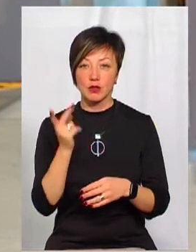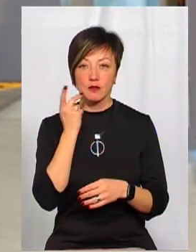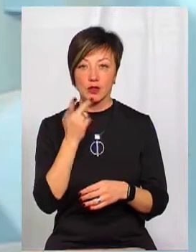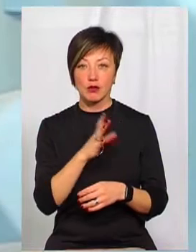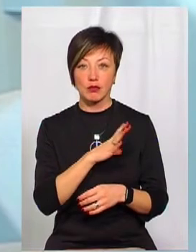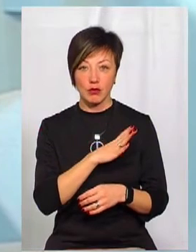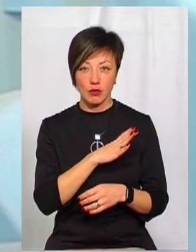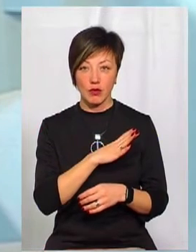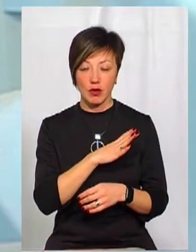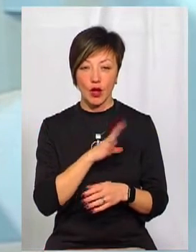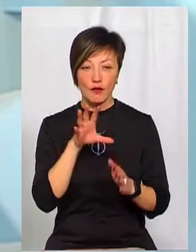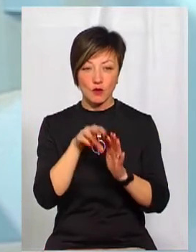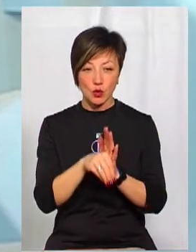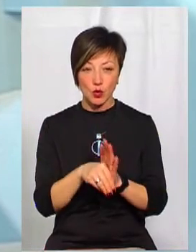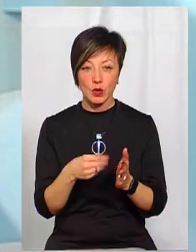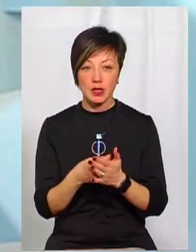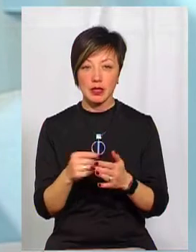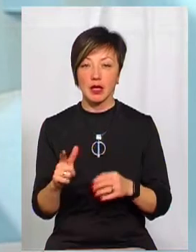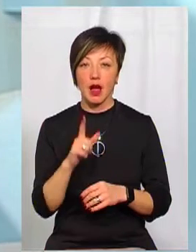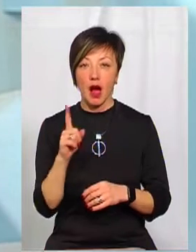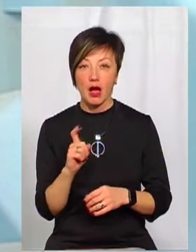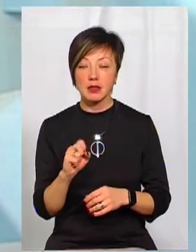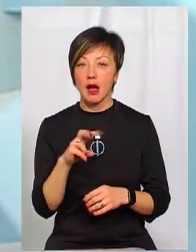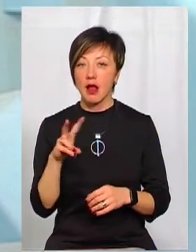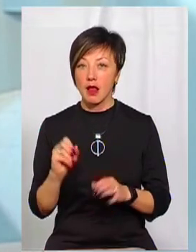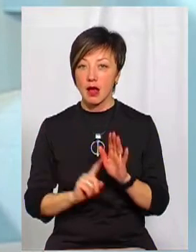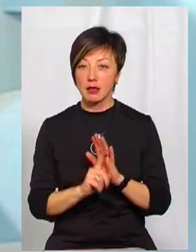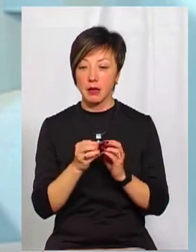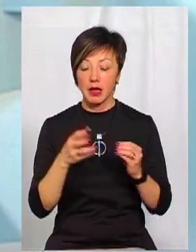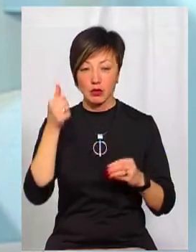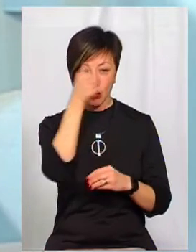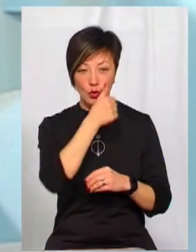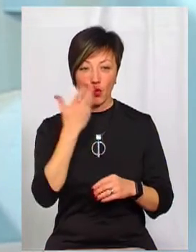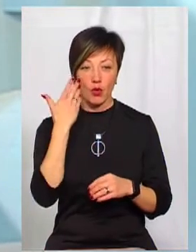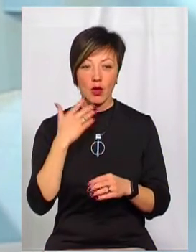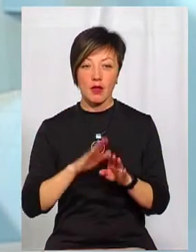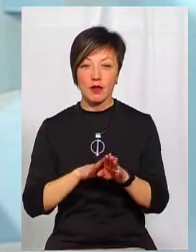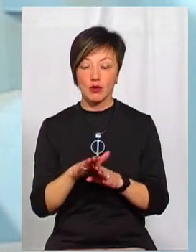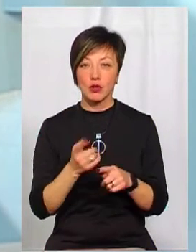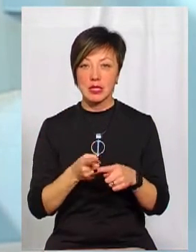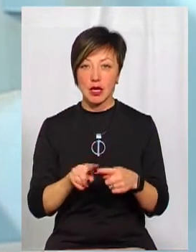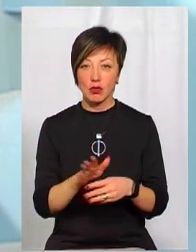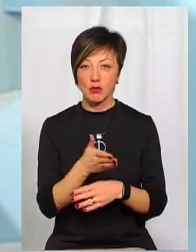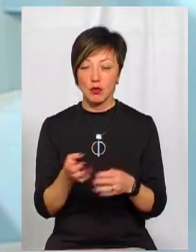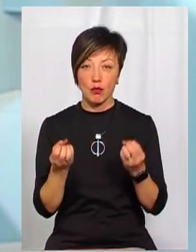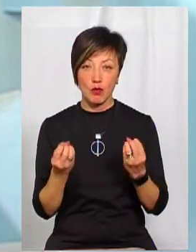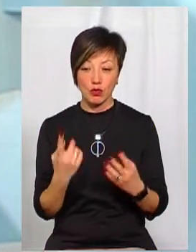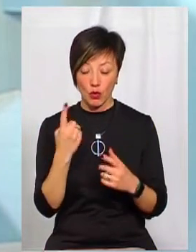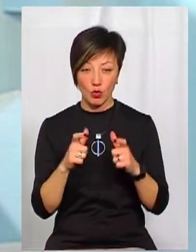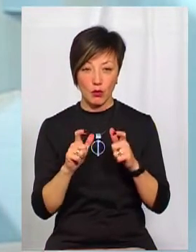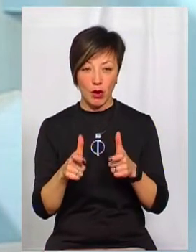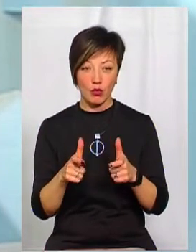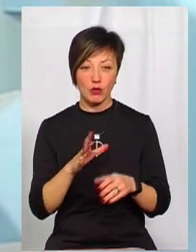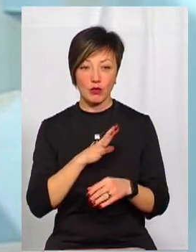був в структурі ціни на газ, але з 15-го року, коли відбулося це розмежування, просто в одному